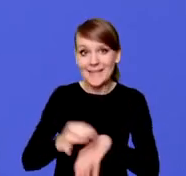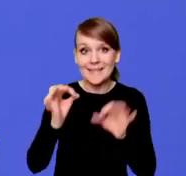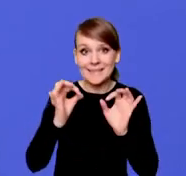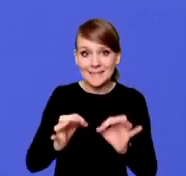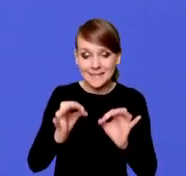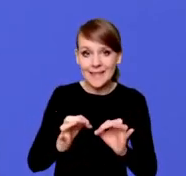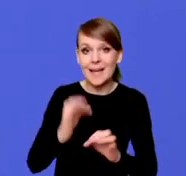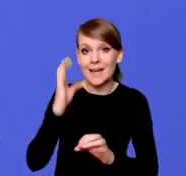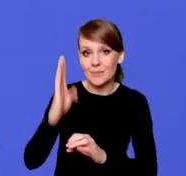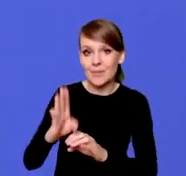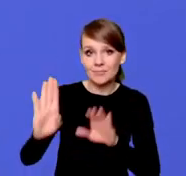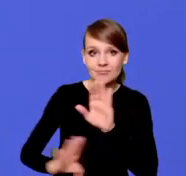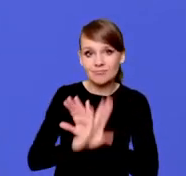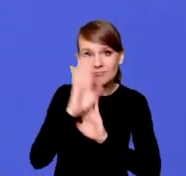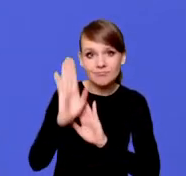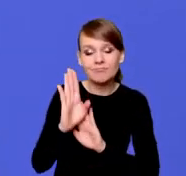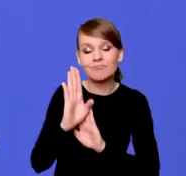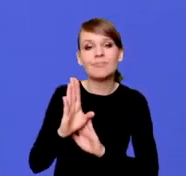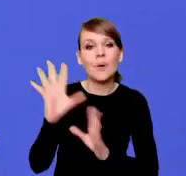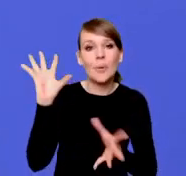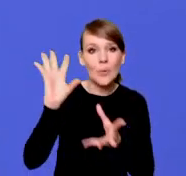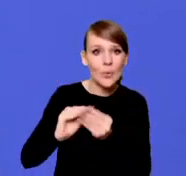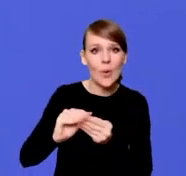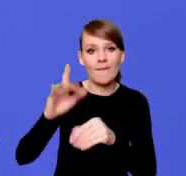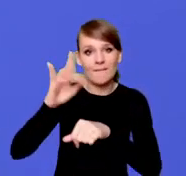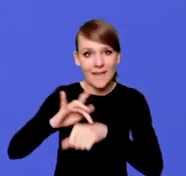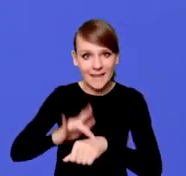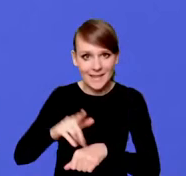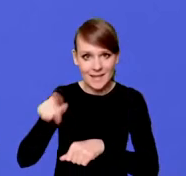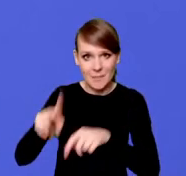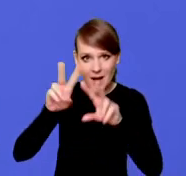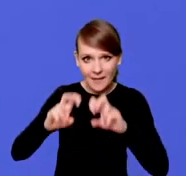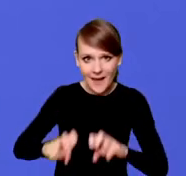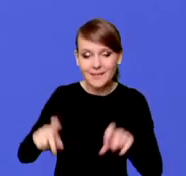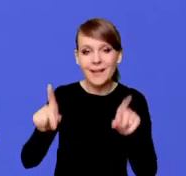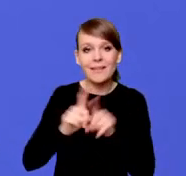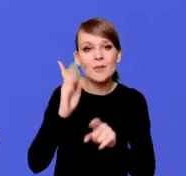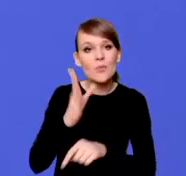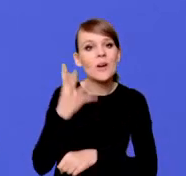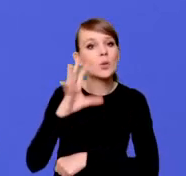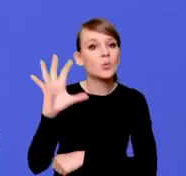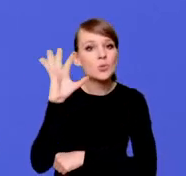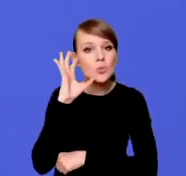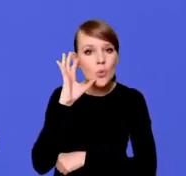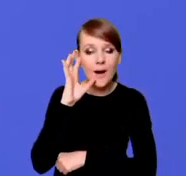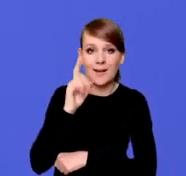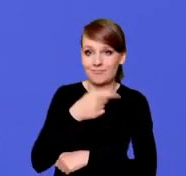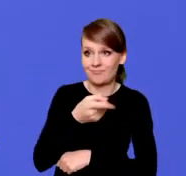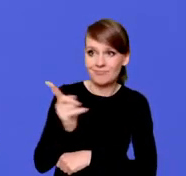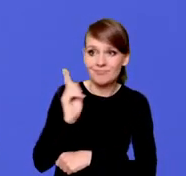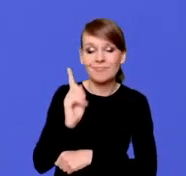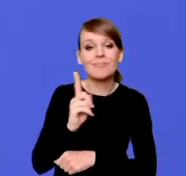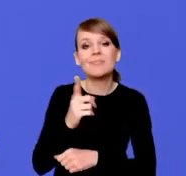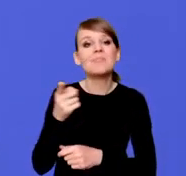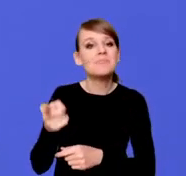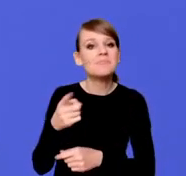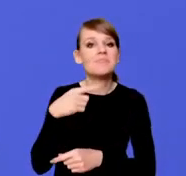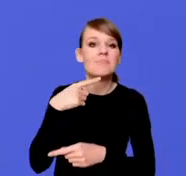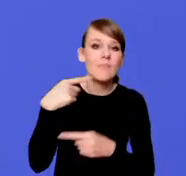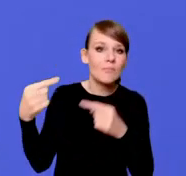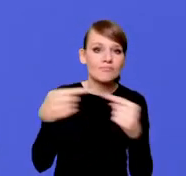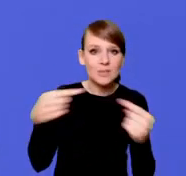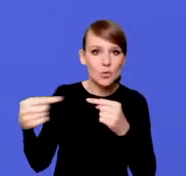Państwu wnioski z tego badania, a także wsłuchamy się w głos interesariuszy wewnętrznych uczelni podczas panelu